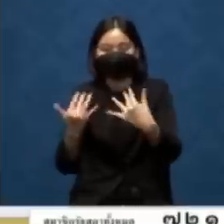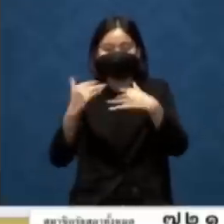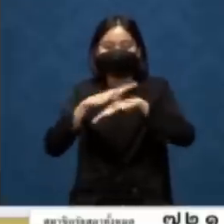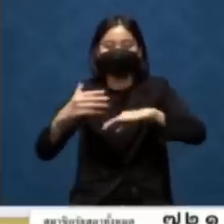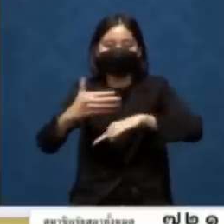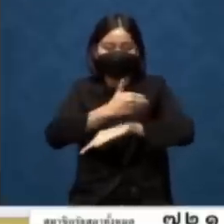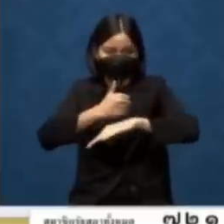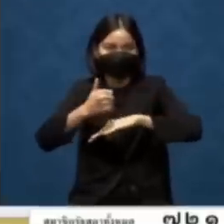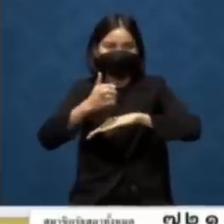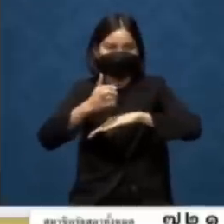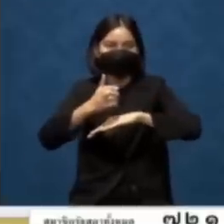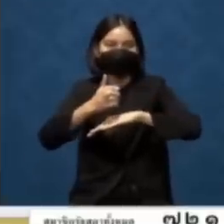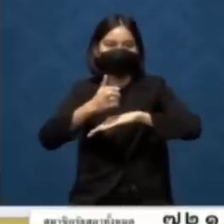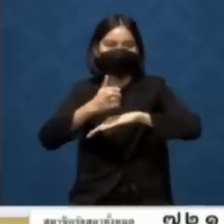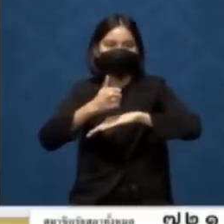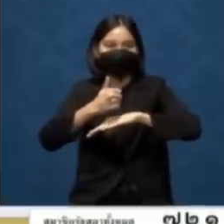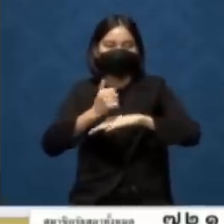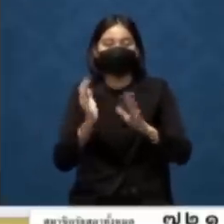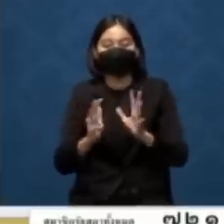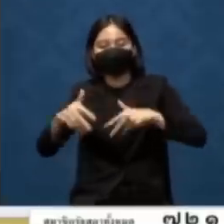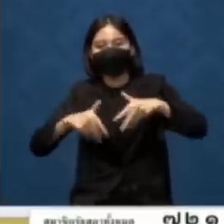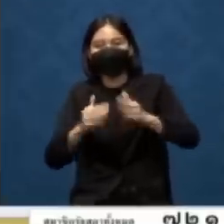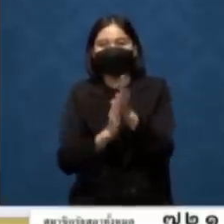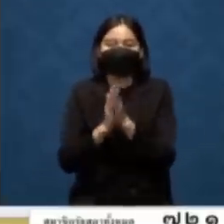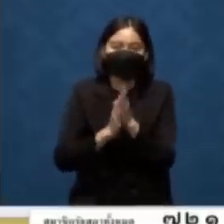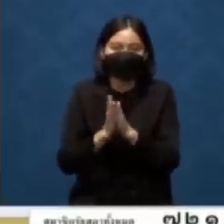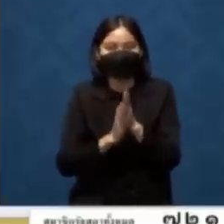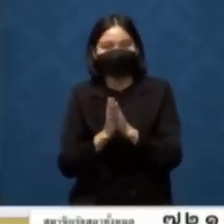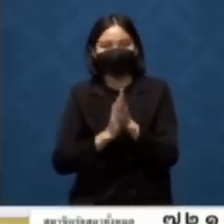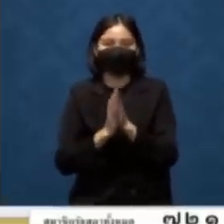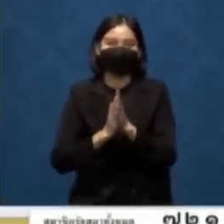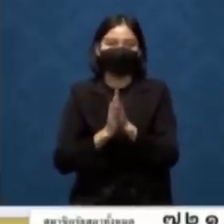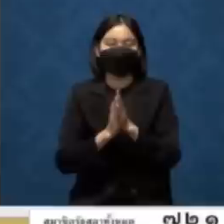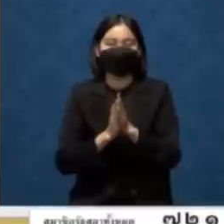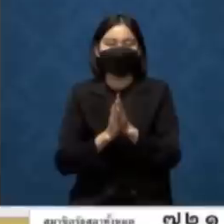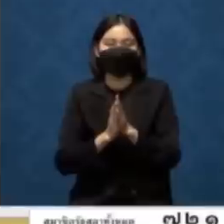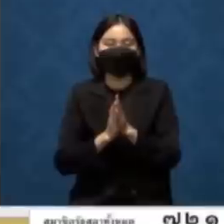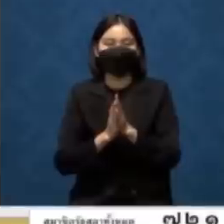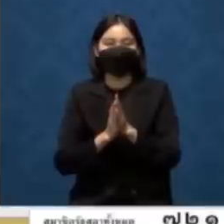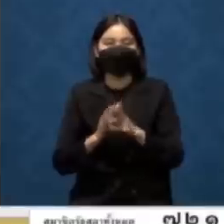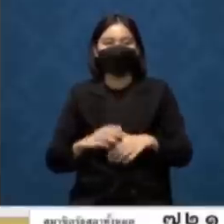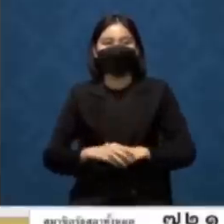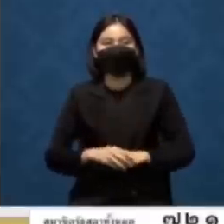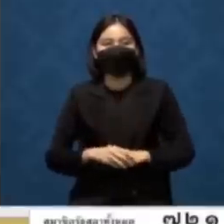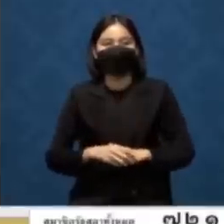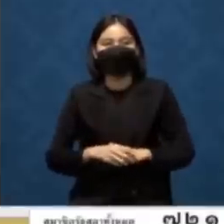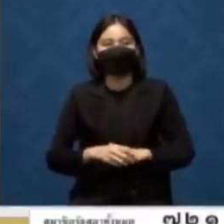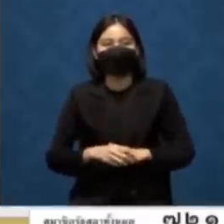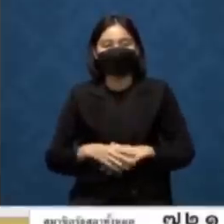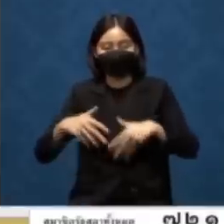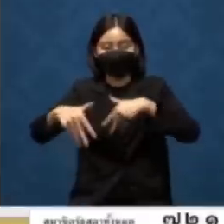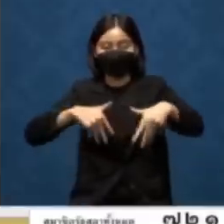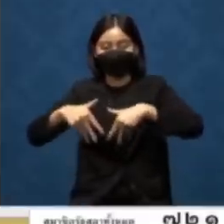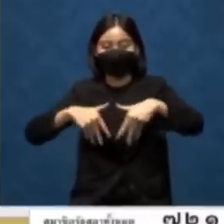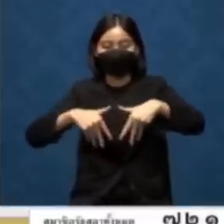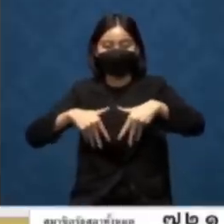ให้กลายเป็ Active Citizen พลเมืทกระตือร้อนมากย่งขึ้นเราบอกว่า ให้พลเมืองใท้องถึง